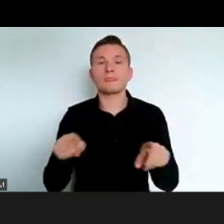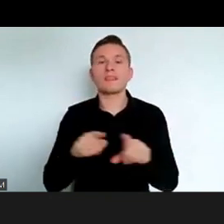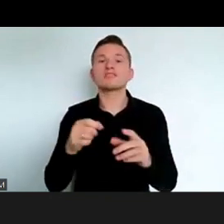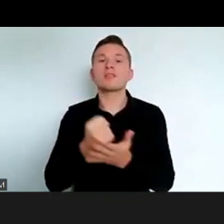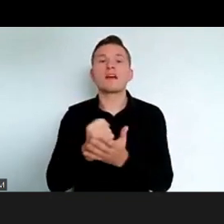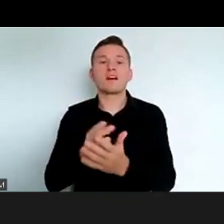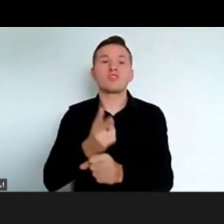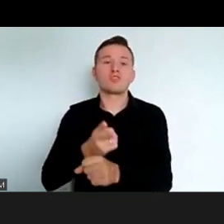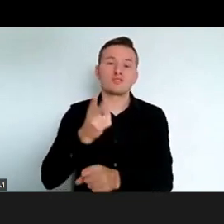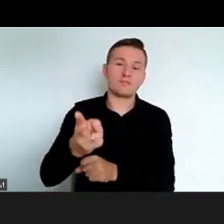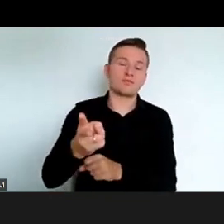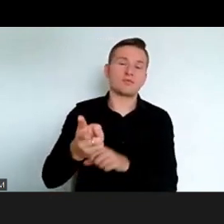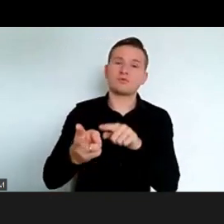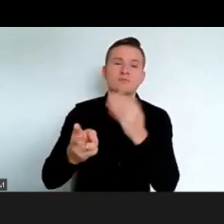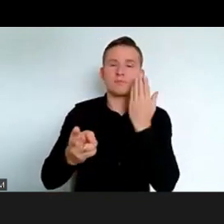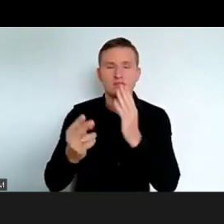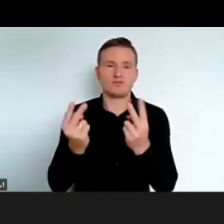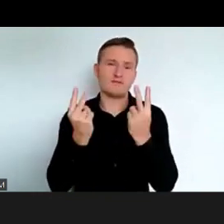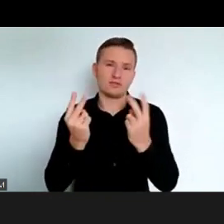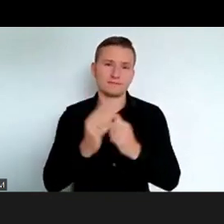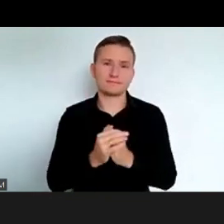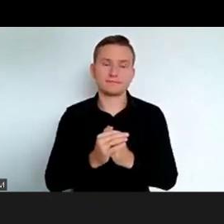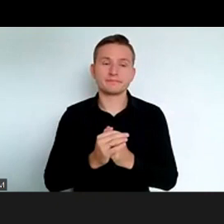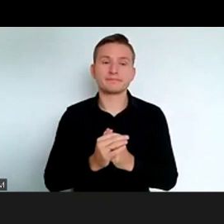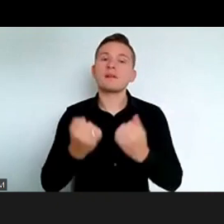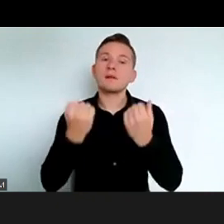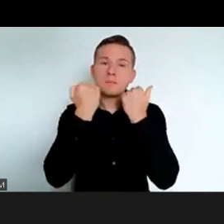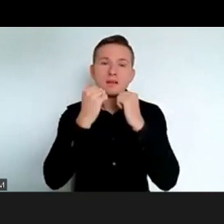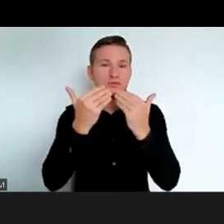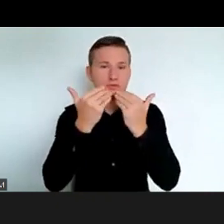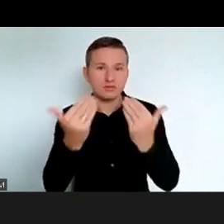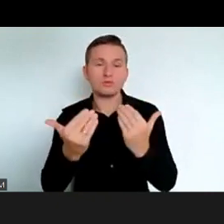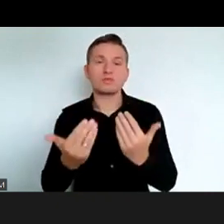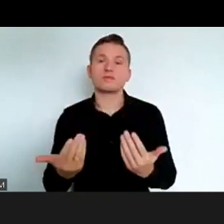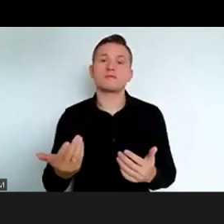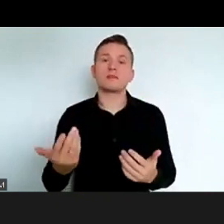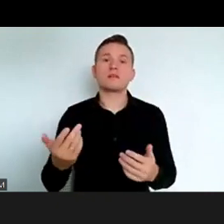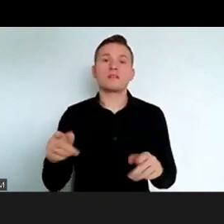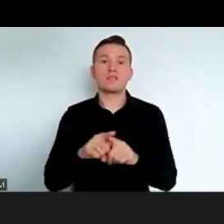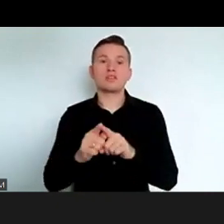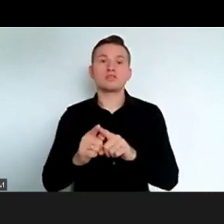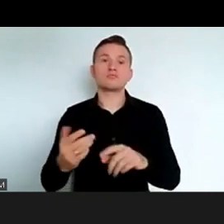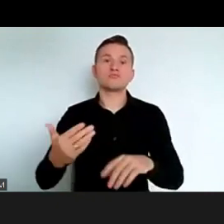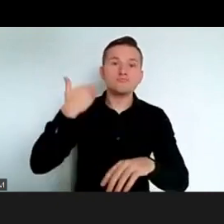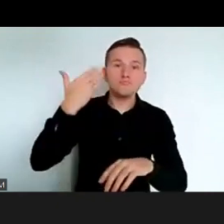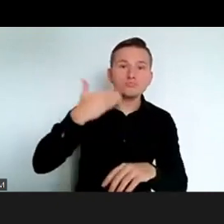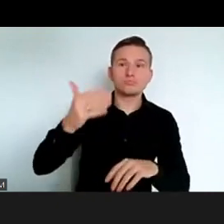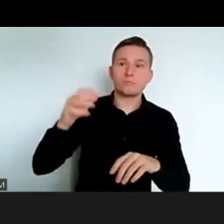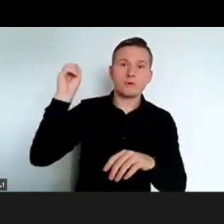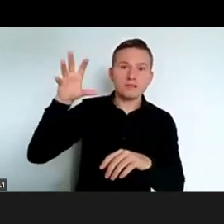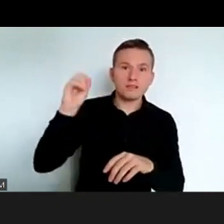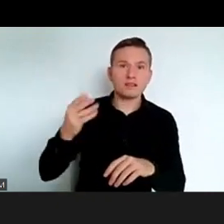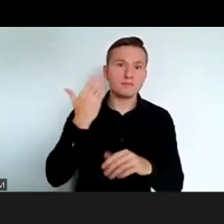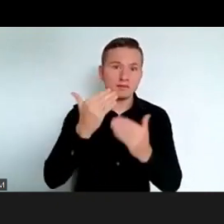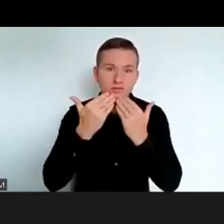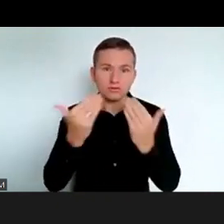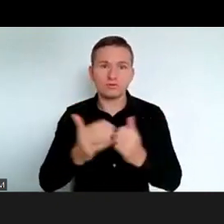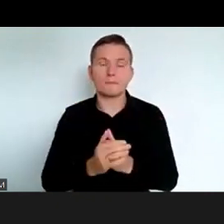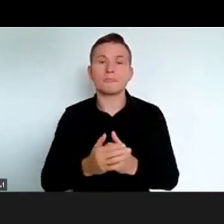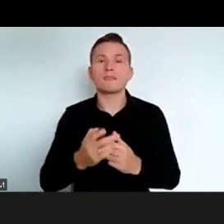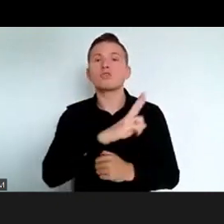niezwykle ważna. Bardzo Państwu dziękuję. Dziękuję prelegentom za prezentację. Dziękuję Państwu